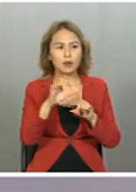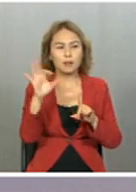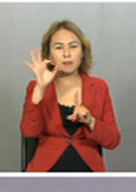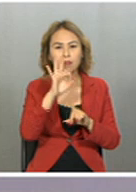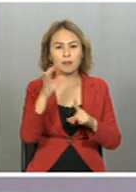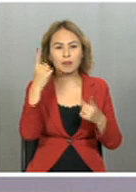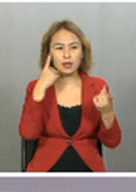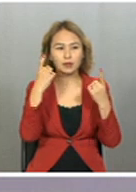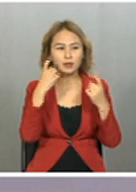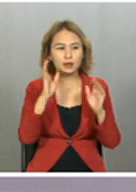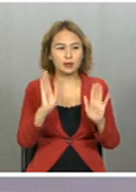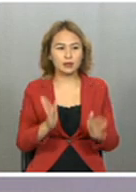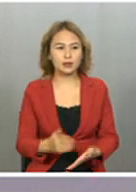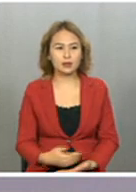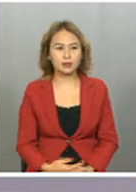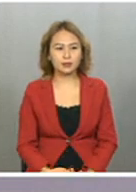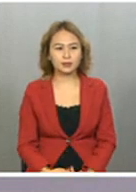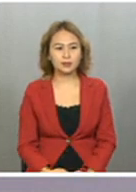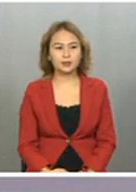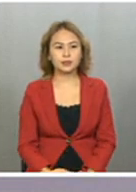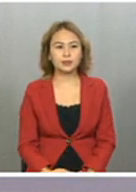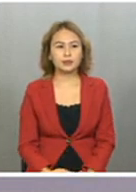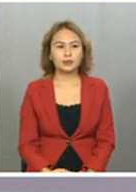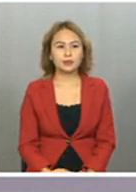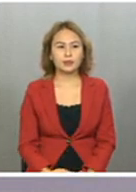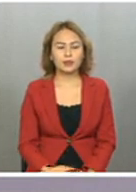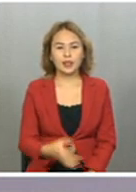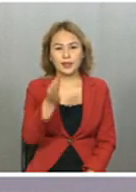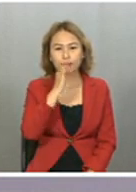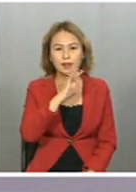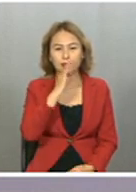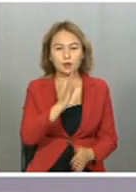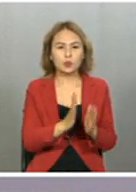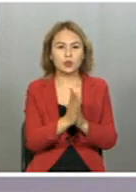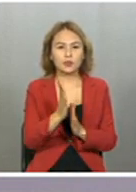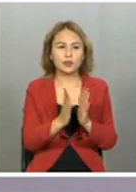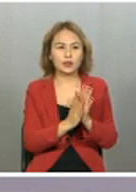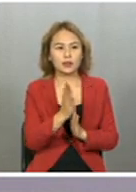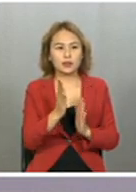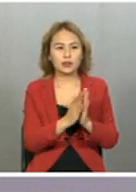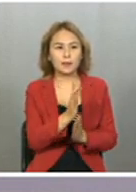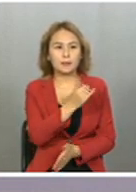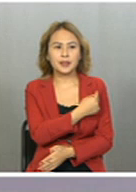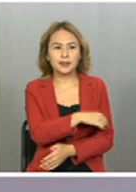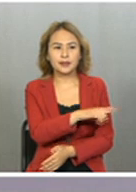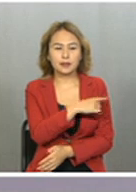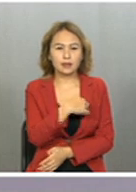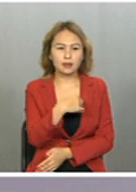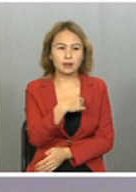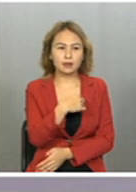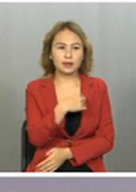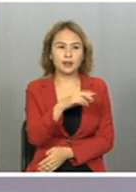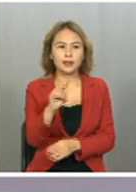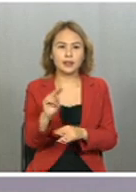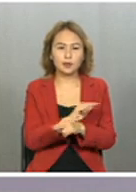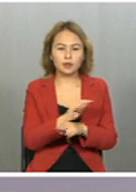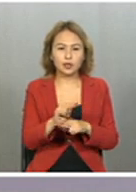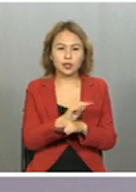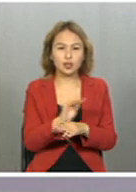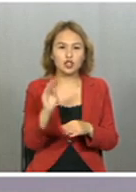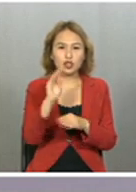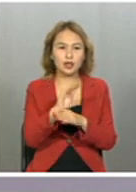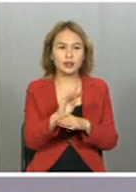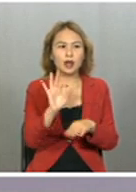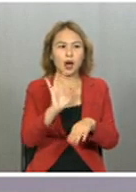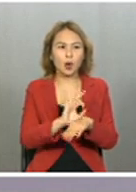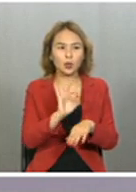туралы мәлімет аласыз. Дәрілік өсімдіктер медицинада емдеу және